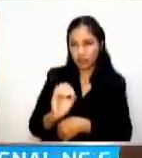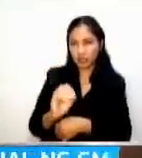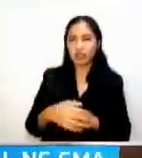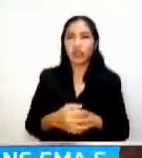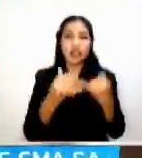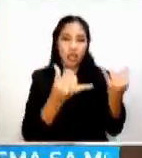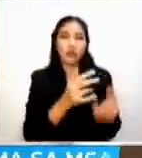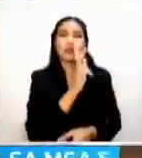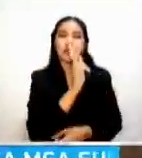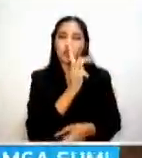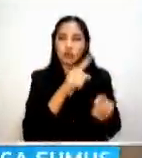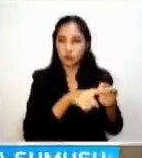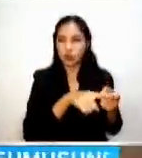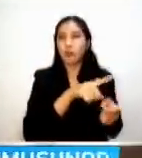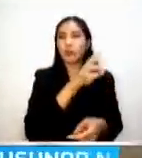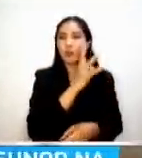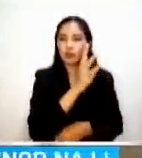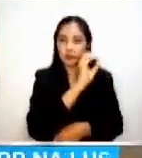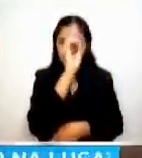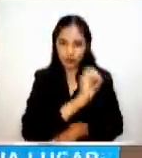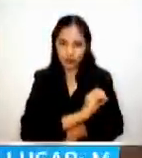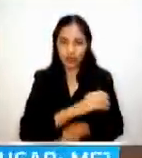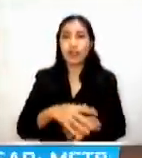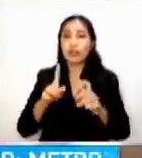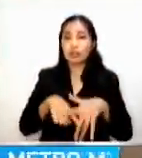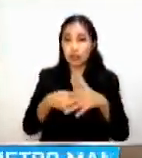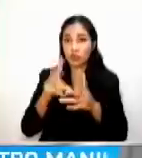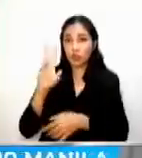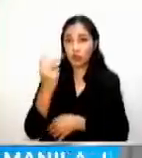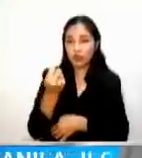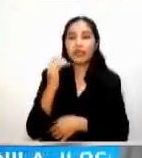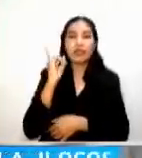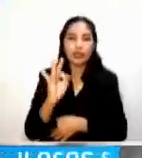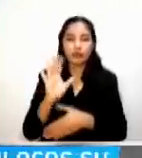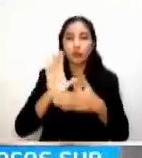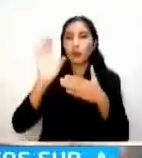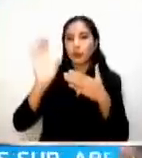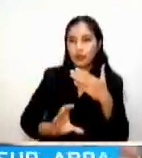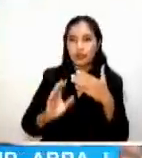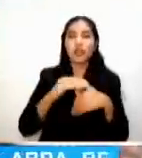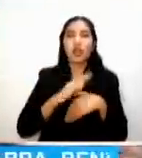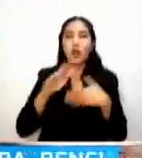40%. Epektibo ito oras na makumpleto ang publication sa Official Gazette.